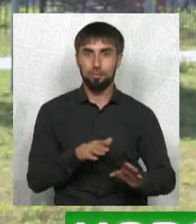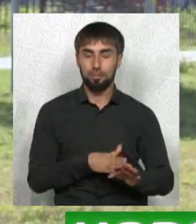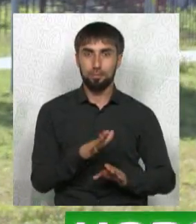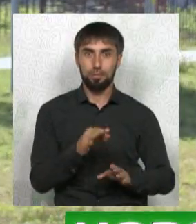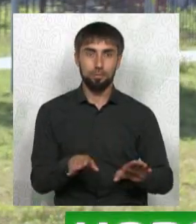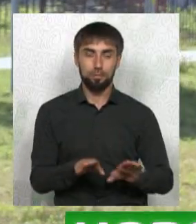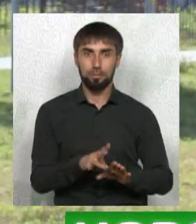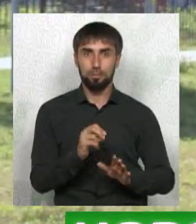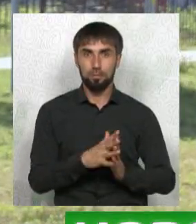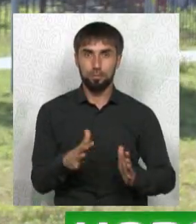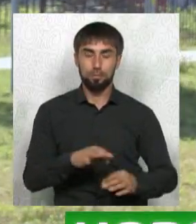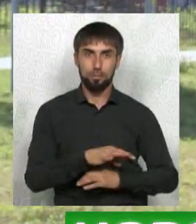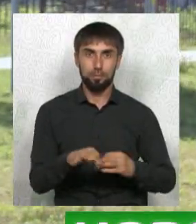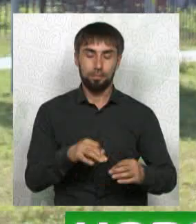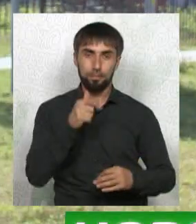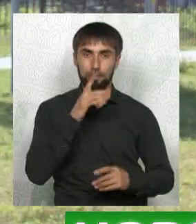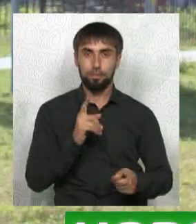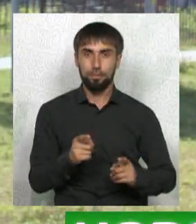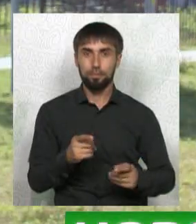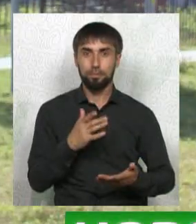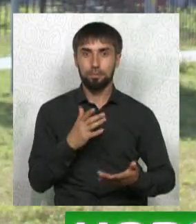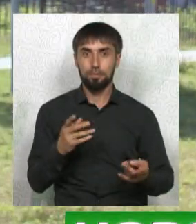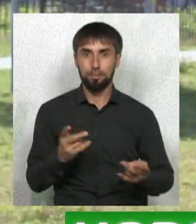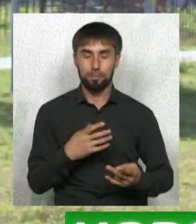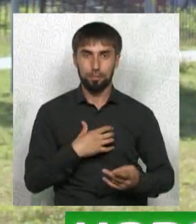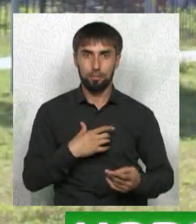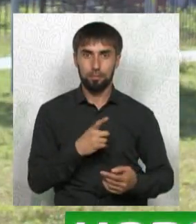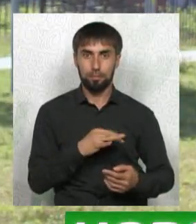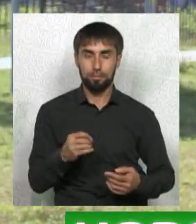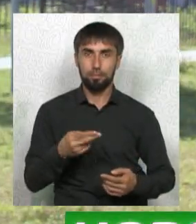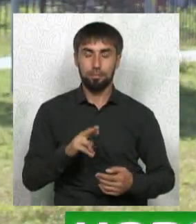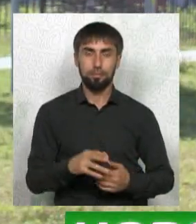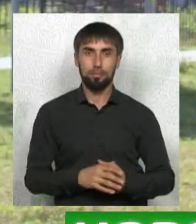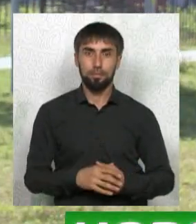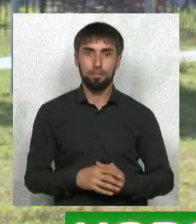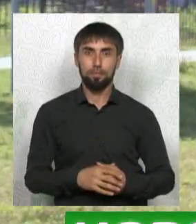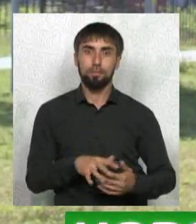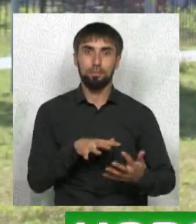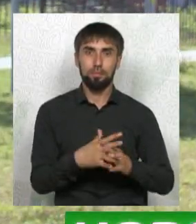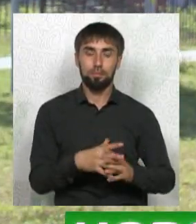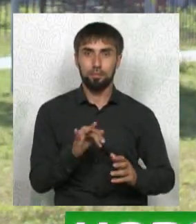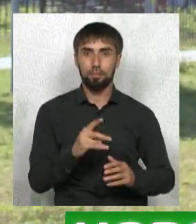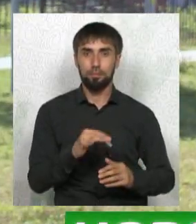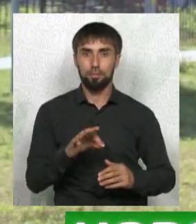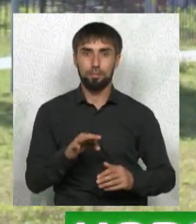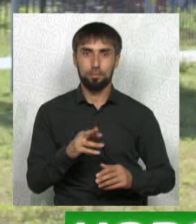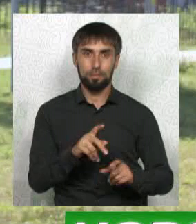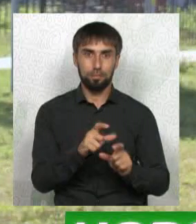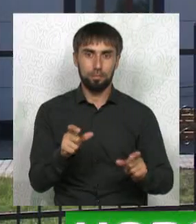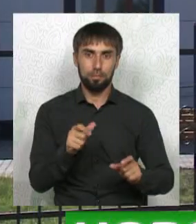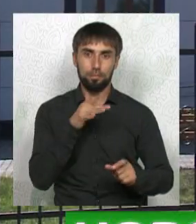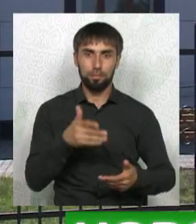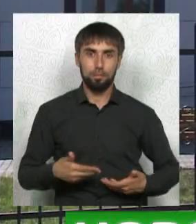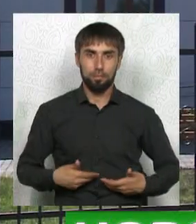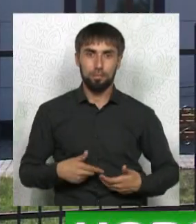эти небольшие проекты, которые реально имеют важное значение для и сел, и непосредственно для жителей, которые живут в этих